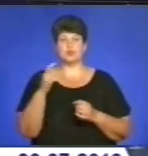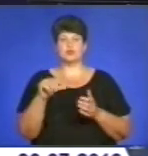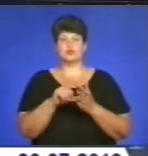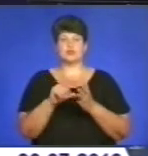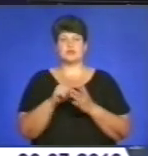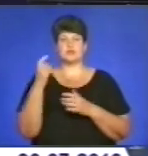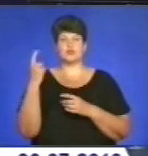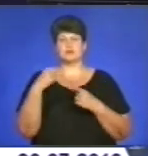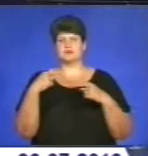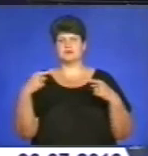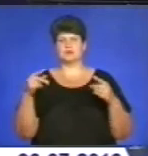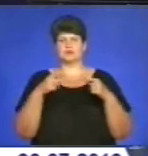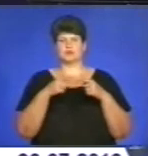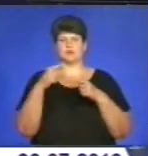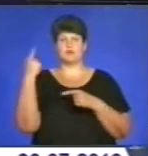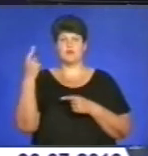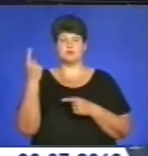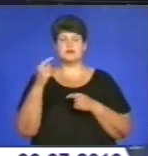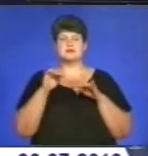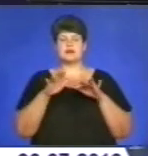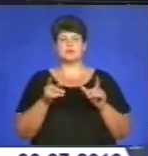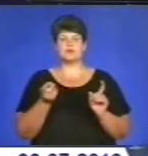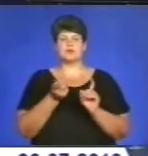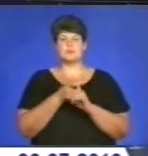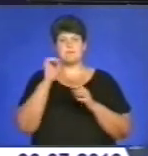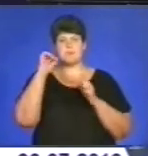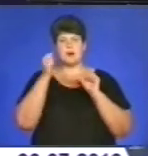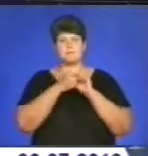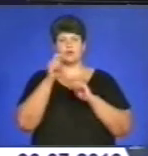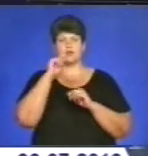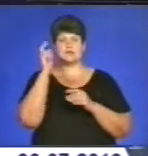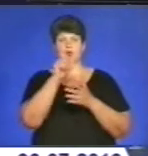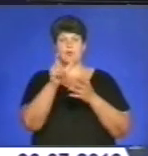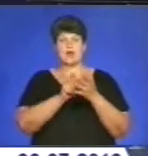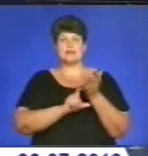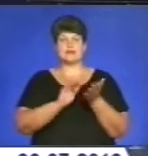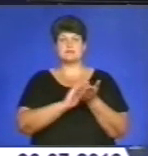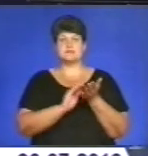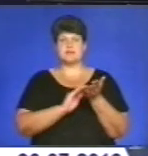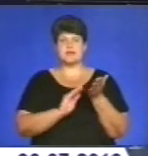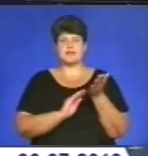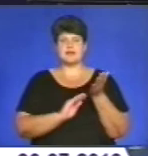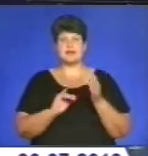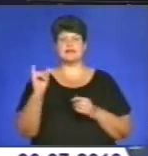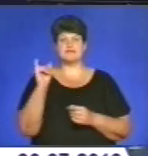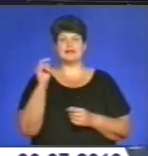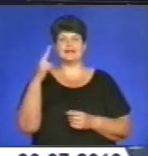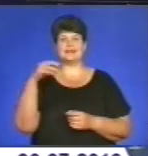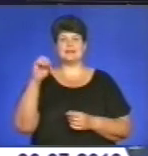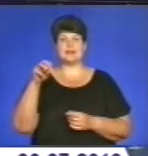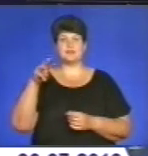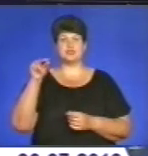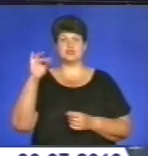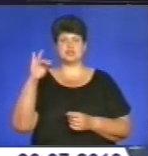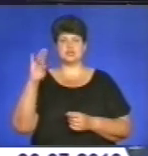усіх куточків області. Захід приурочений пам'яті українського поета, письменника, мислителя Івана Демчишина. Там